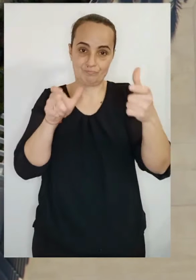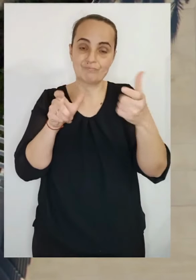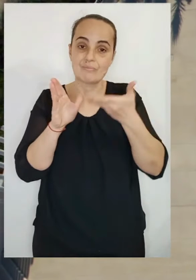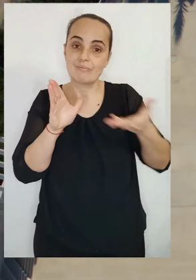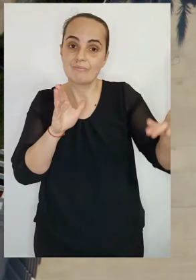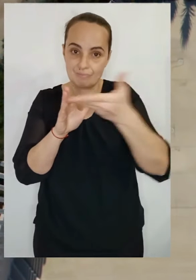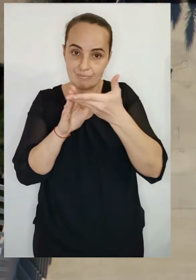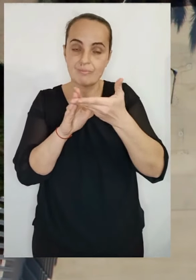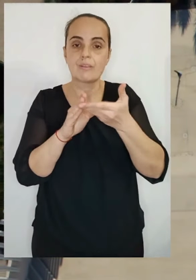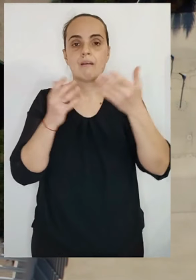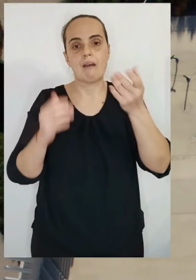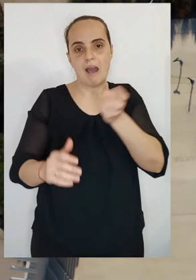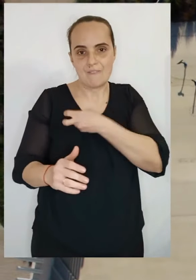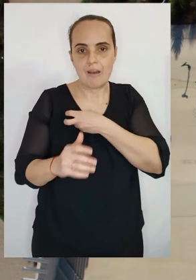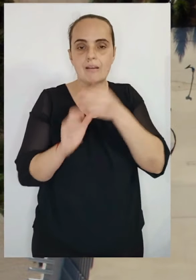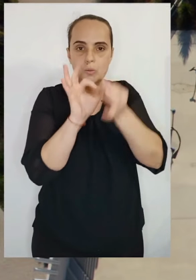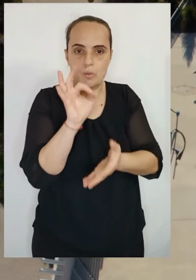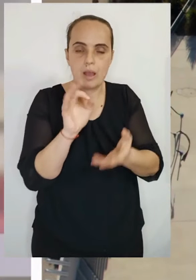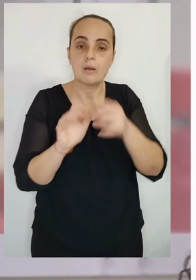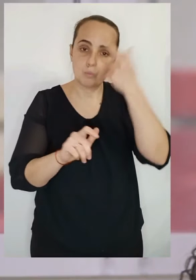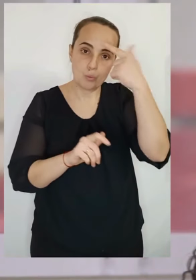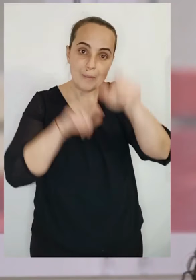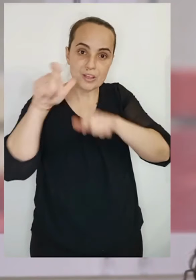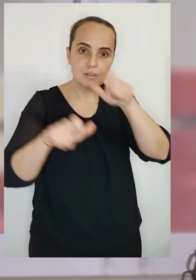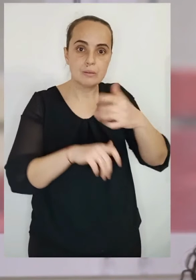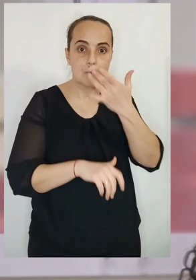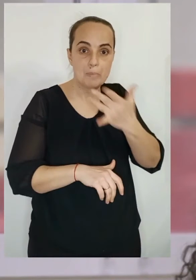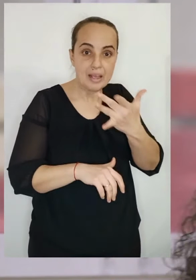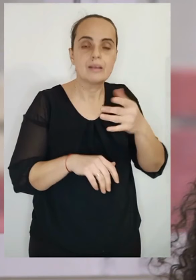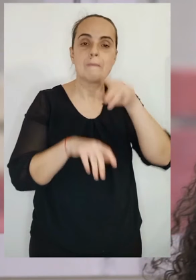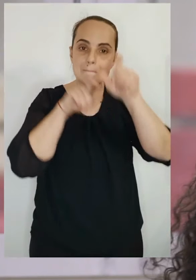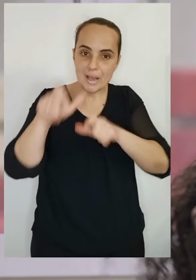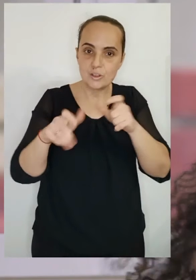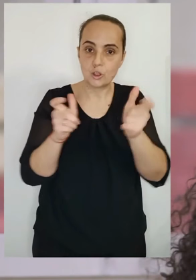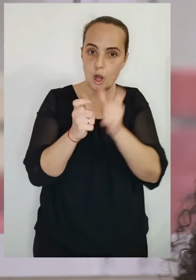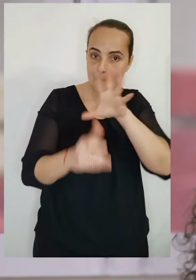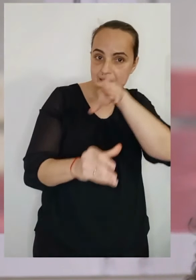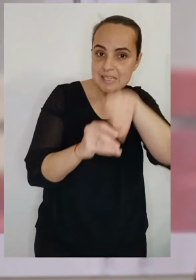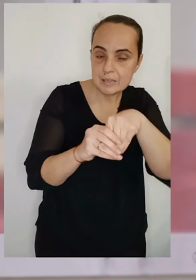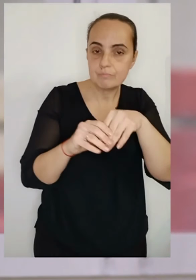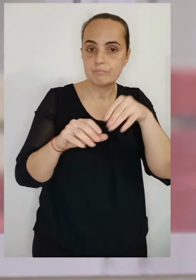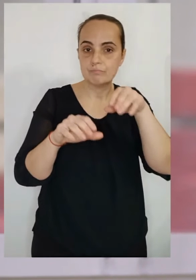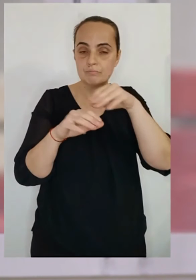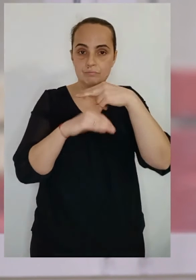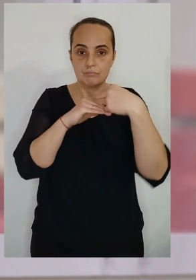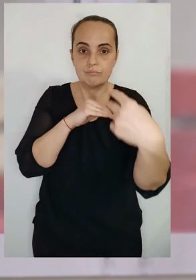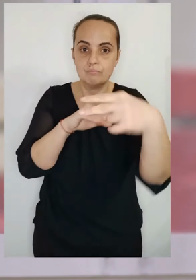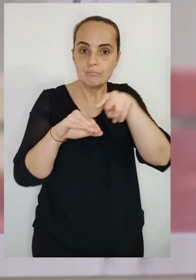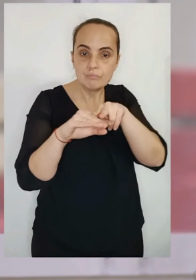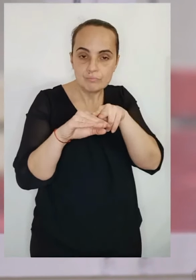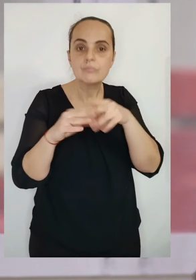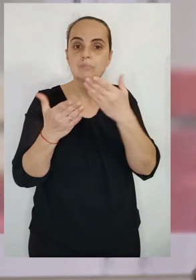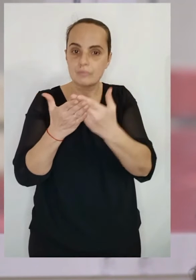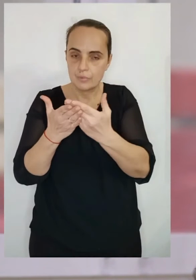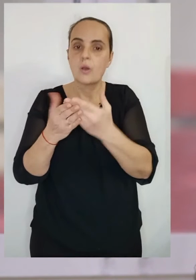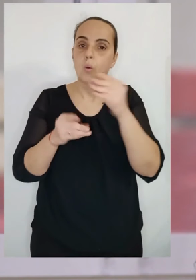que c'est un équipement qui est apprécié de tous, à la fois les nageurs qui sont en club, notamment au Cercle des nageurs d'Avignon,